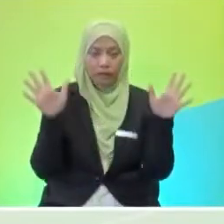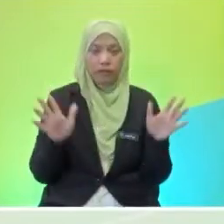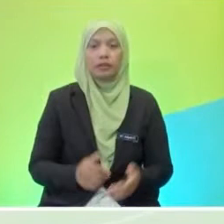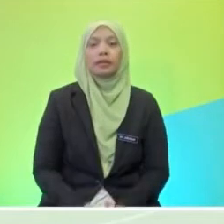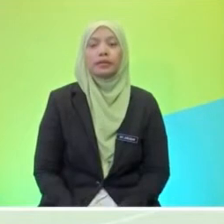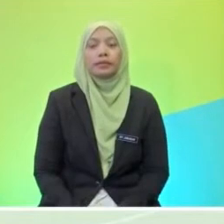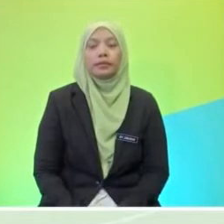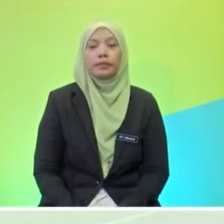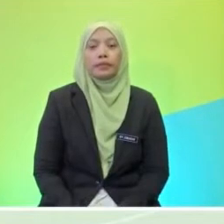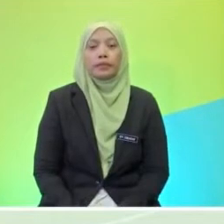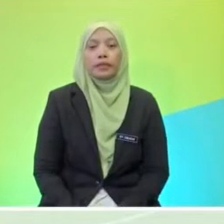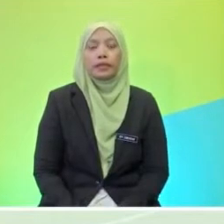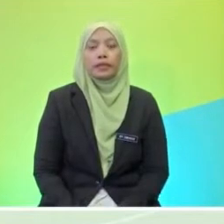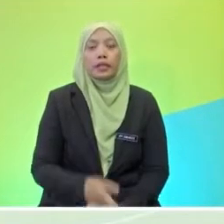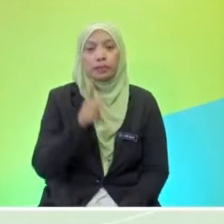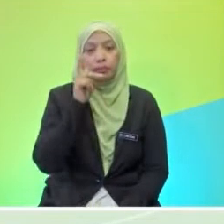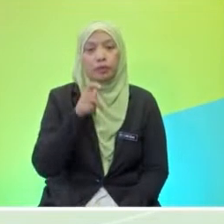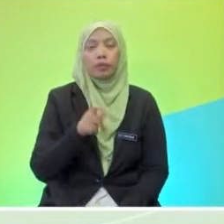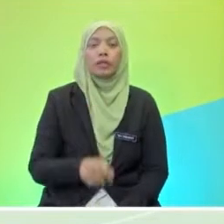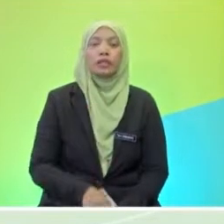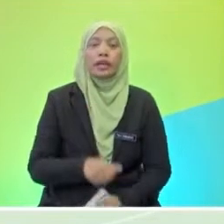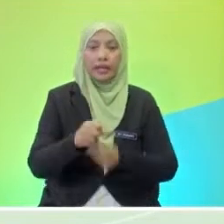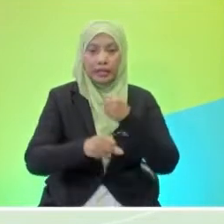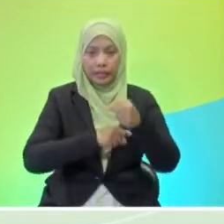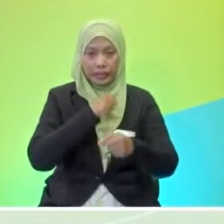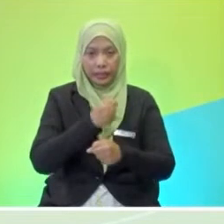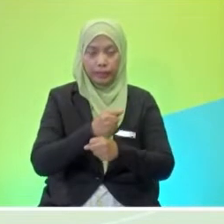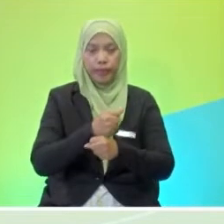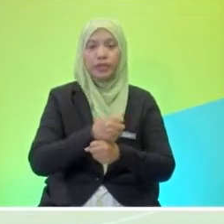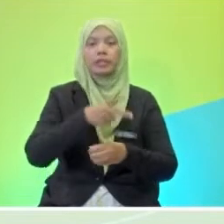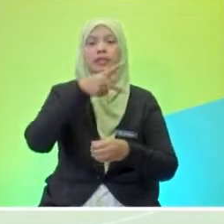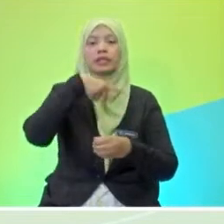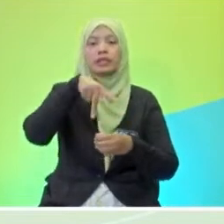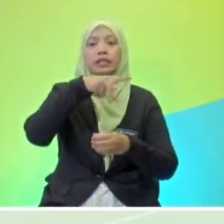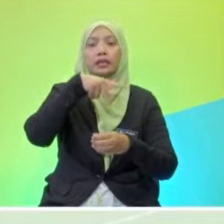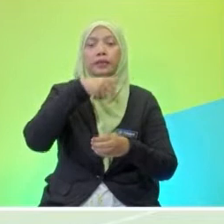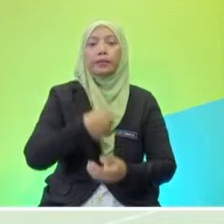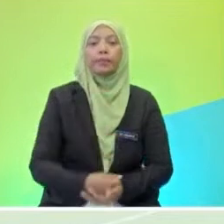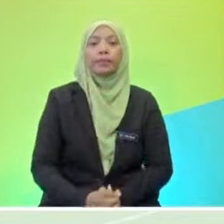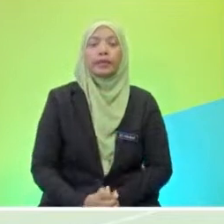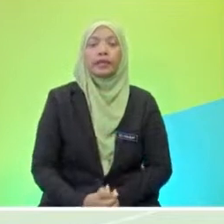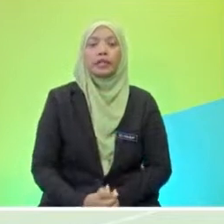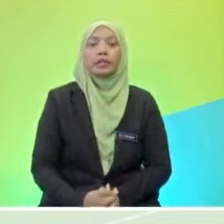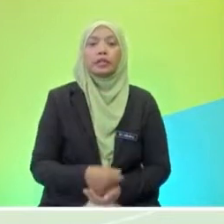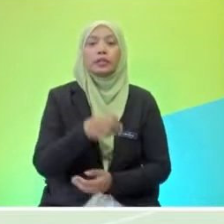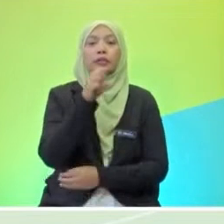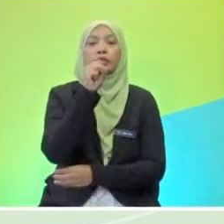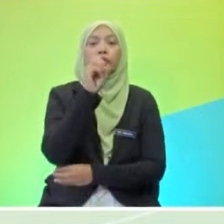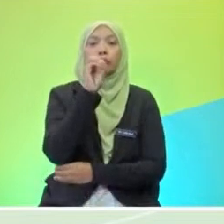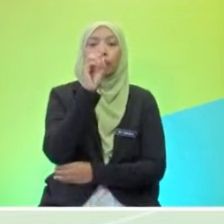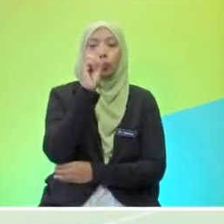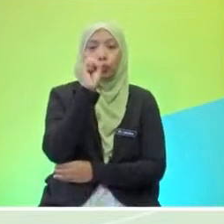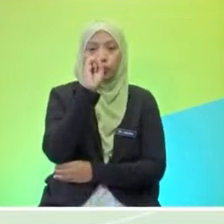Halo keperluan alas kita kita tengok pada tiga benda alam sekitar sosial ekonomi